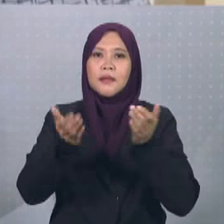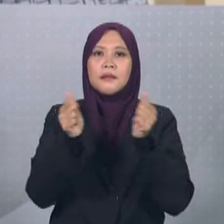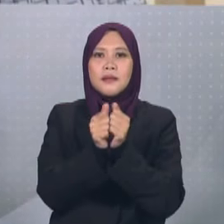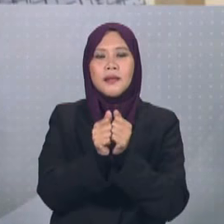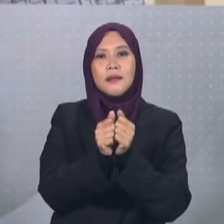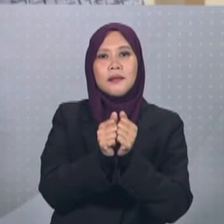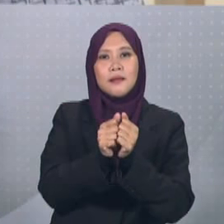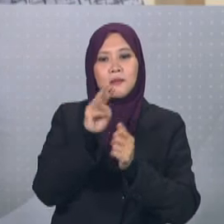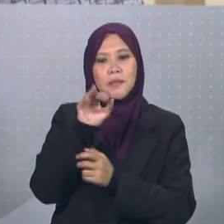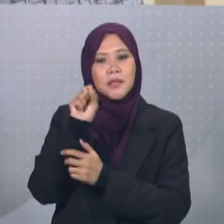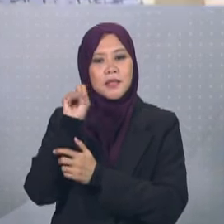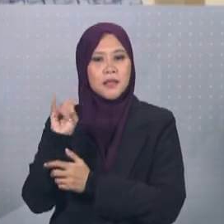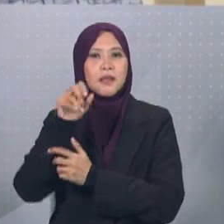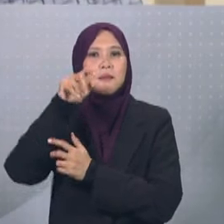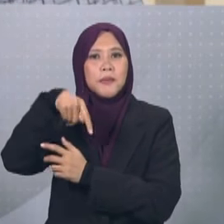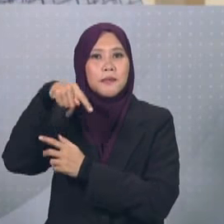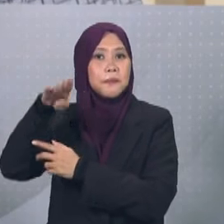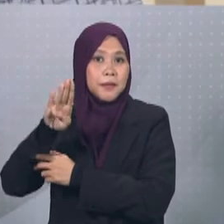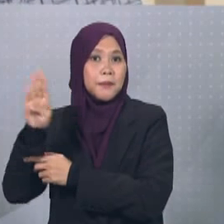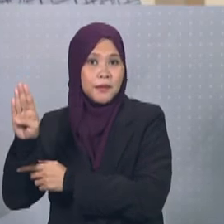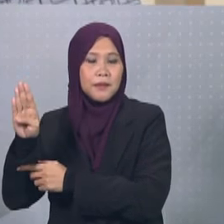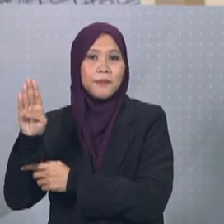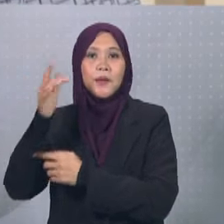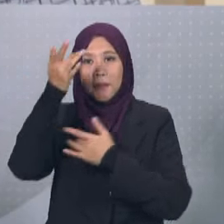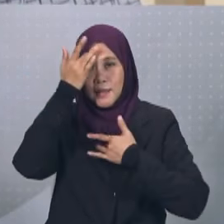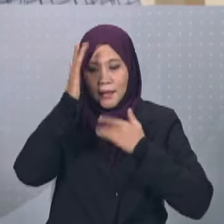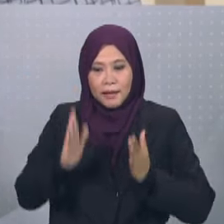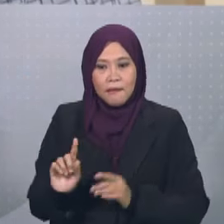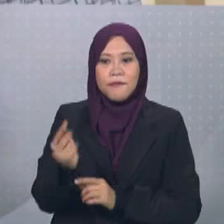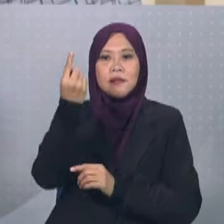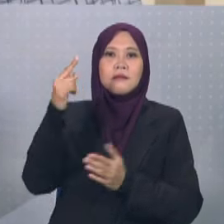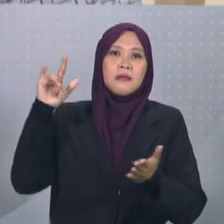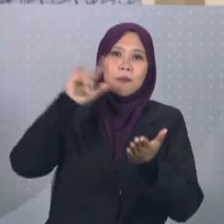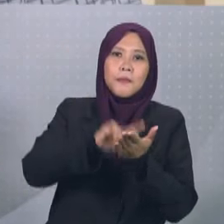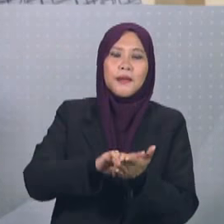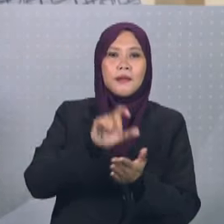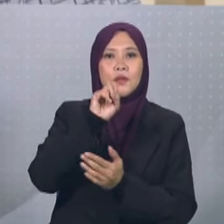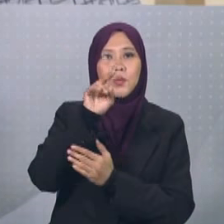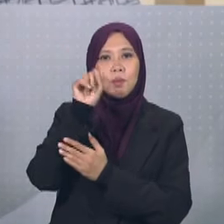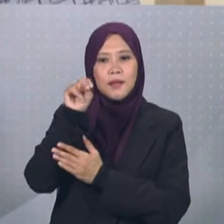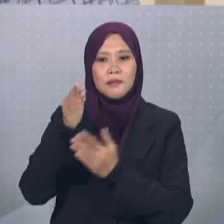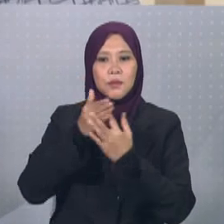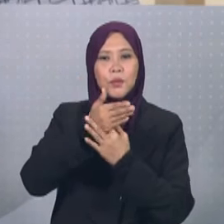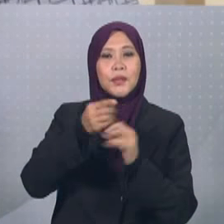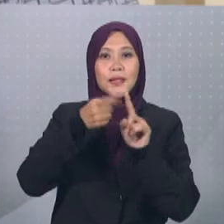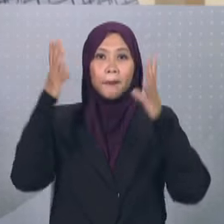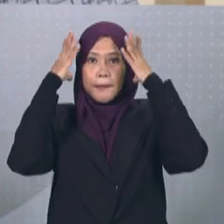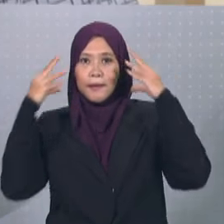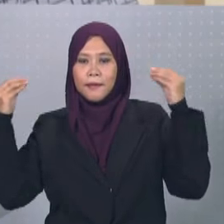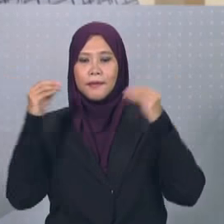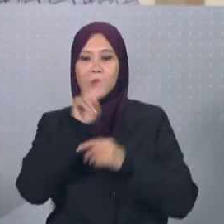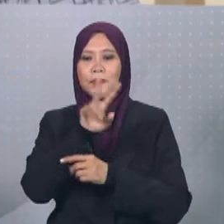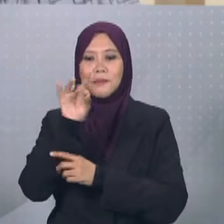dengan Misi Pertubuhan Bangsa Bersatu PBB. Pesakit pertama itu tiba di Sudan Selatan menerusi penerbangan dari Belanda